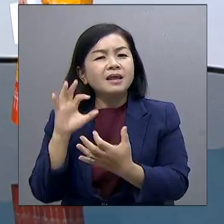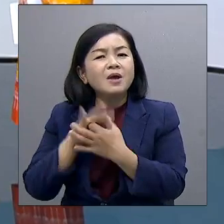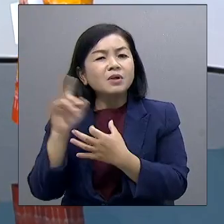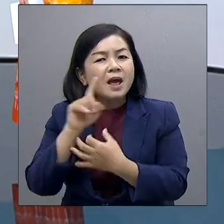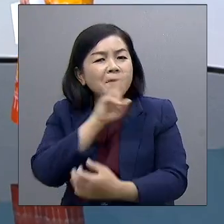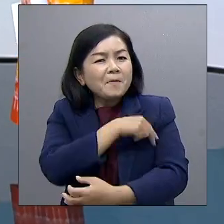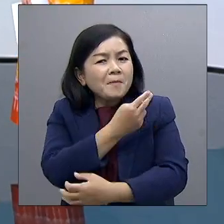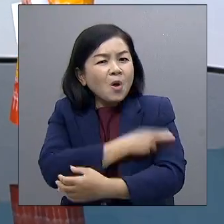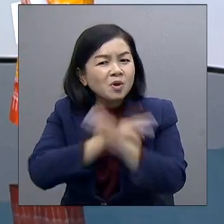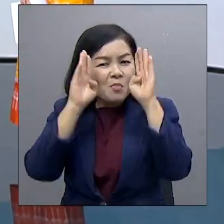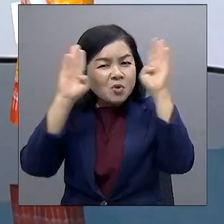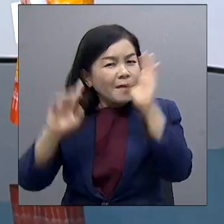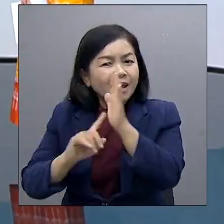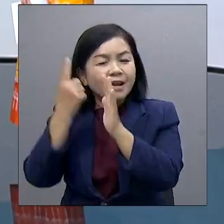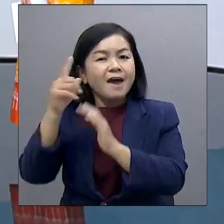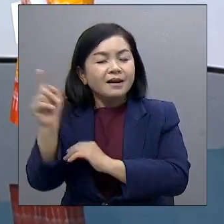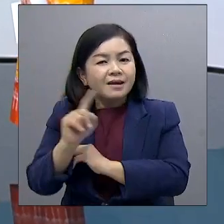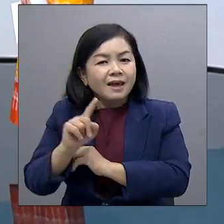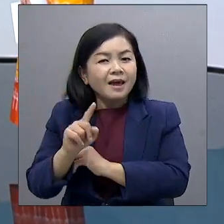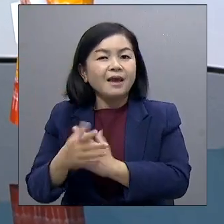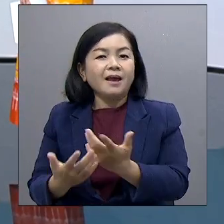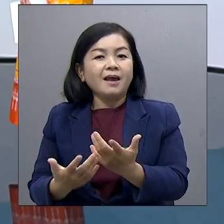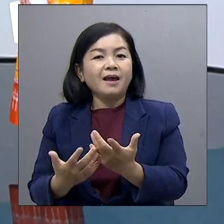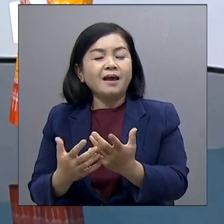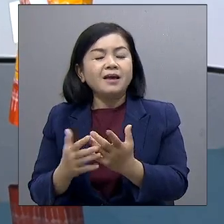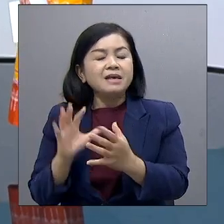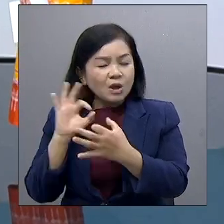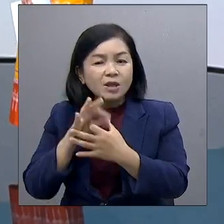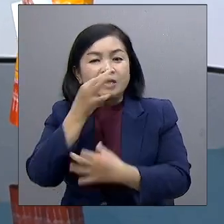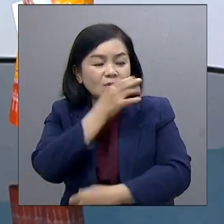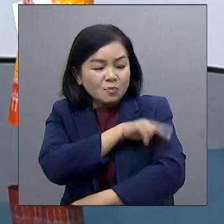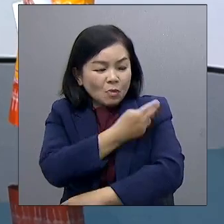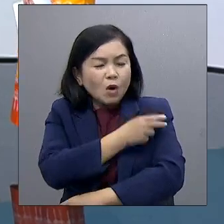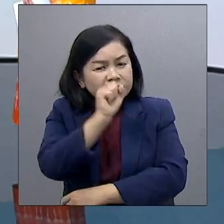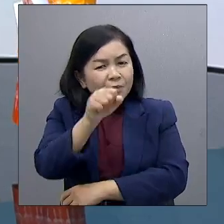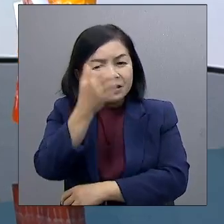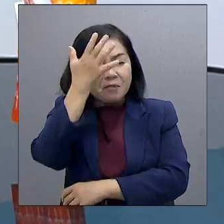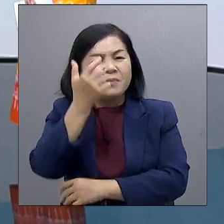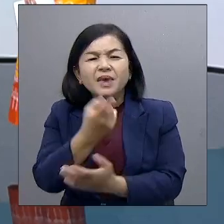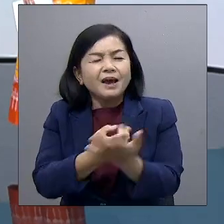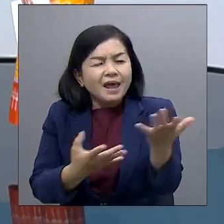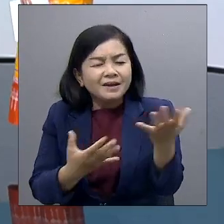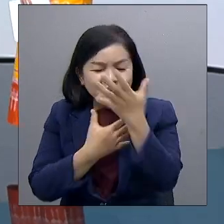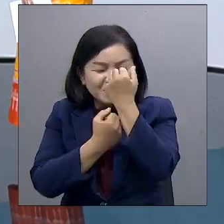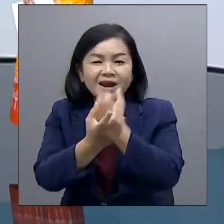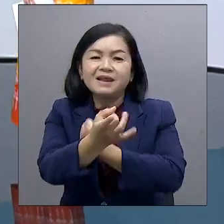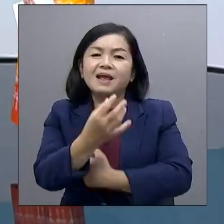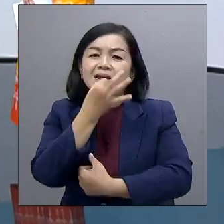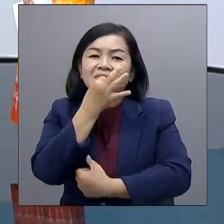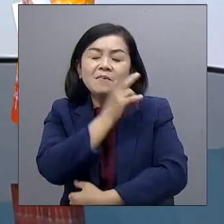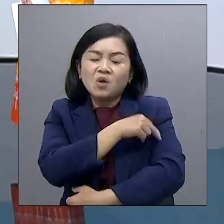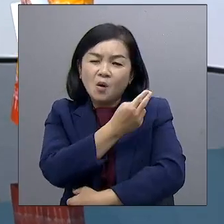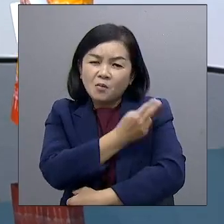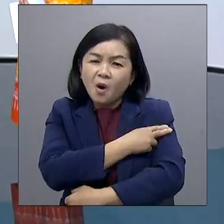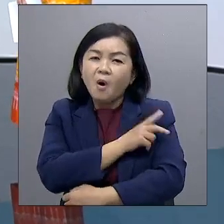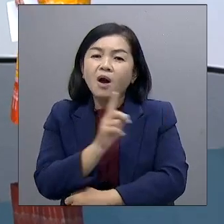หมอมือใหม่เกี่ยวกับอะไรแน่นอนต้องเกี่ยวกับหมออยู่แล้วแต่ว่าหมอมือใหม่ชื่อก็บอกอยู่แล้วทำไมครับมันมีอะไรน่าสนใจในความใหม่มือ